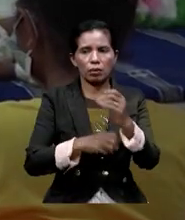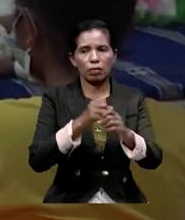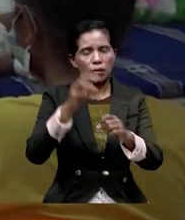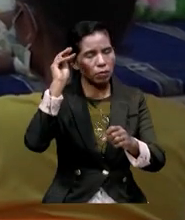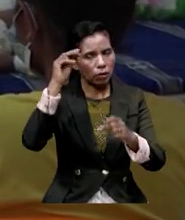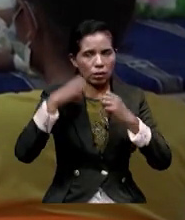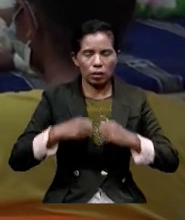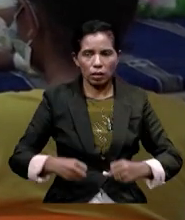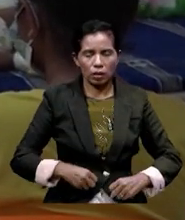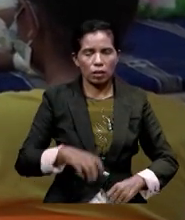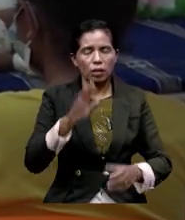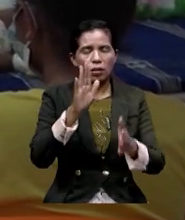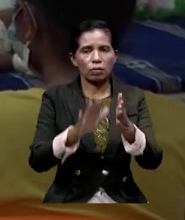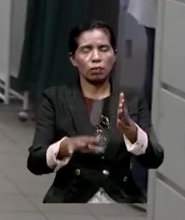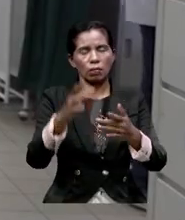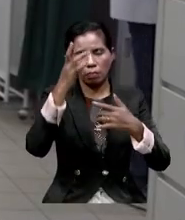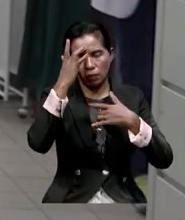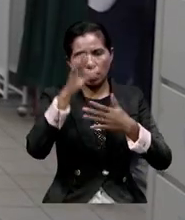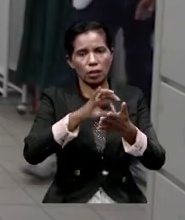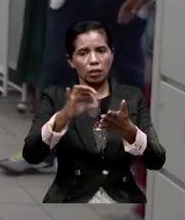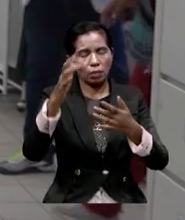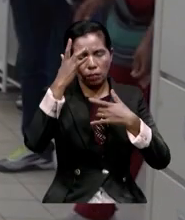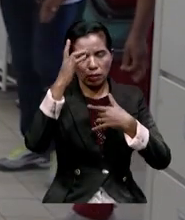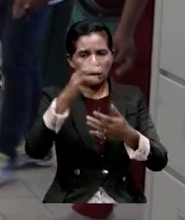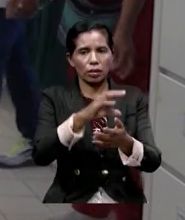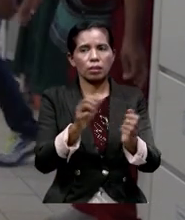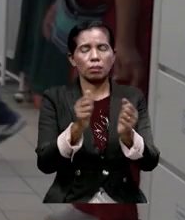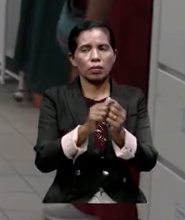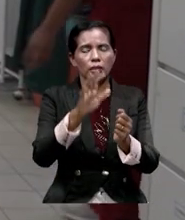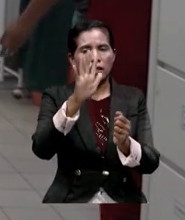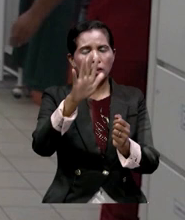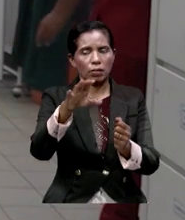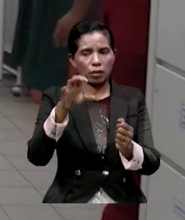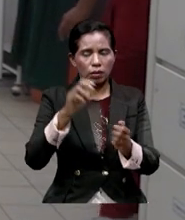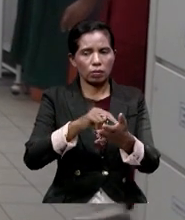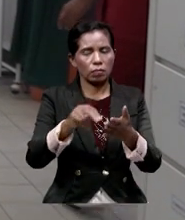Saudi konsege resista moras dengue hamutuk atus lima resin husi numero